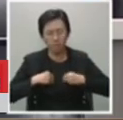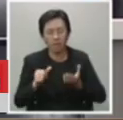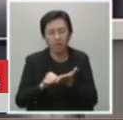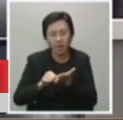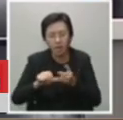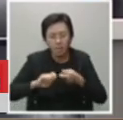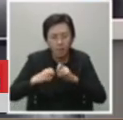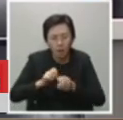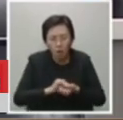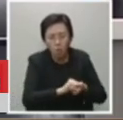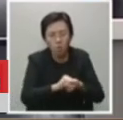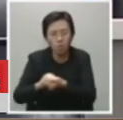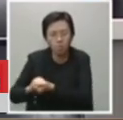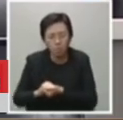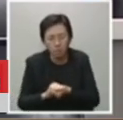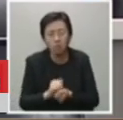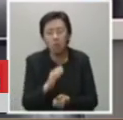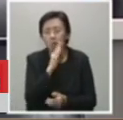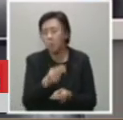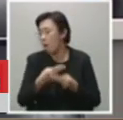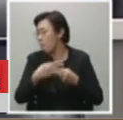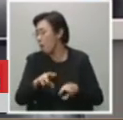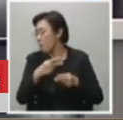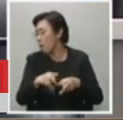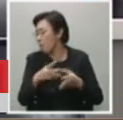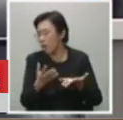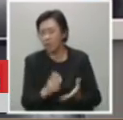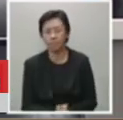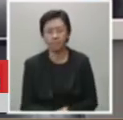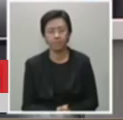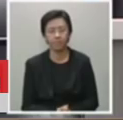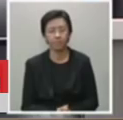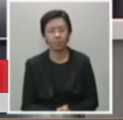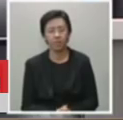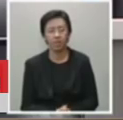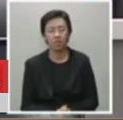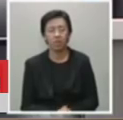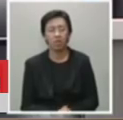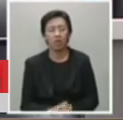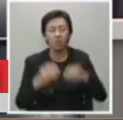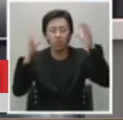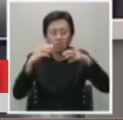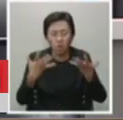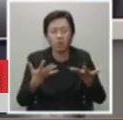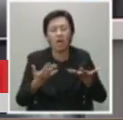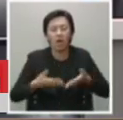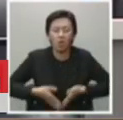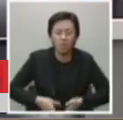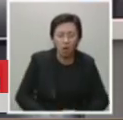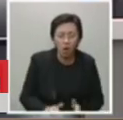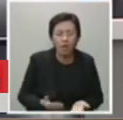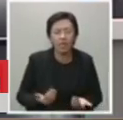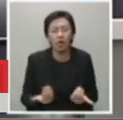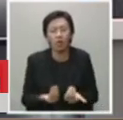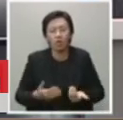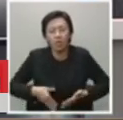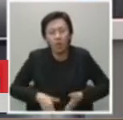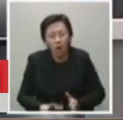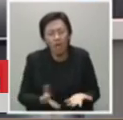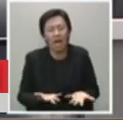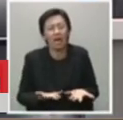ไขถ้าท่านปล่อยกลไกครับไม่ฝืนธรรมชาติครับฝนจะตกฟ้าจะร้องคนจะคลอดห้ามไม่ได้เหมือนกับประชาธิปไต